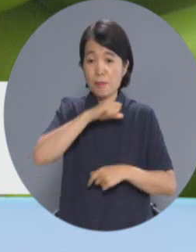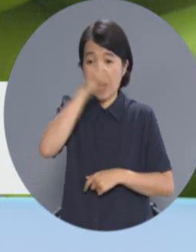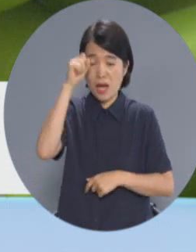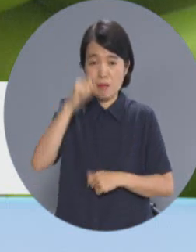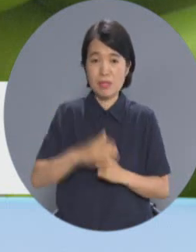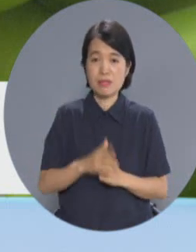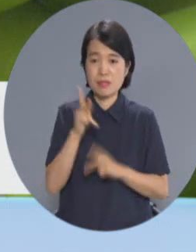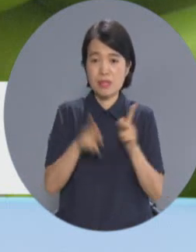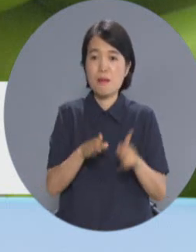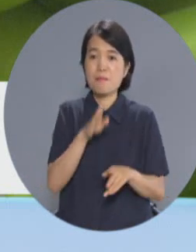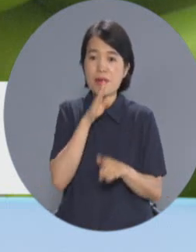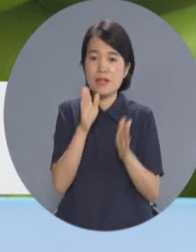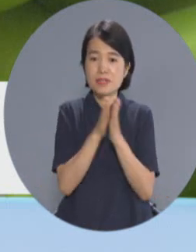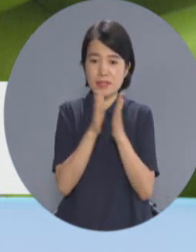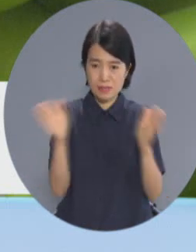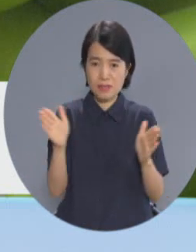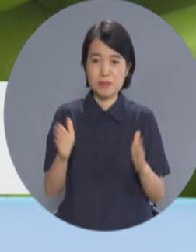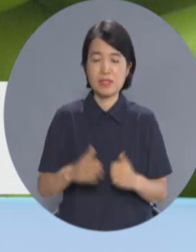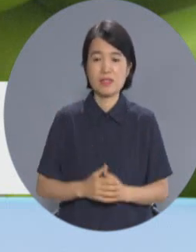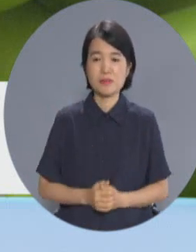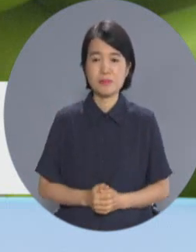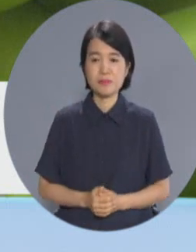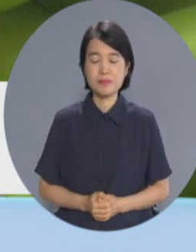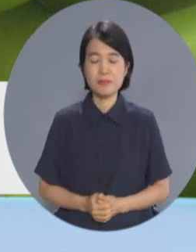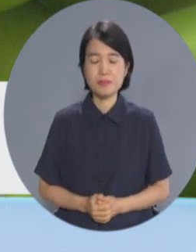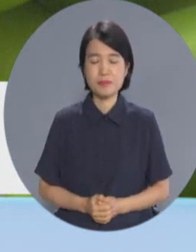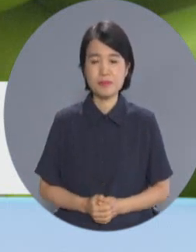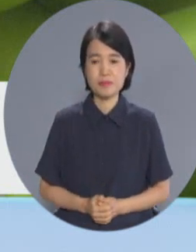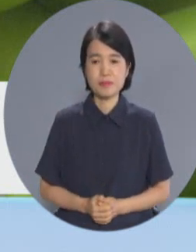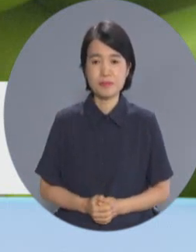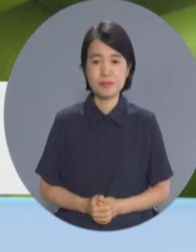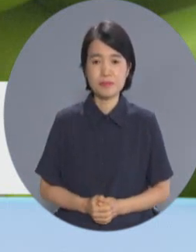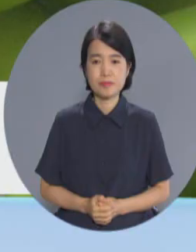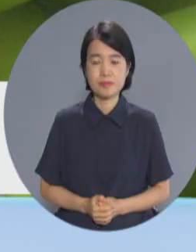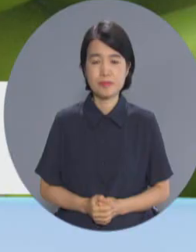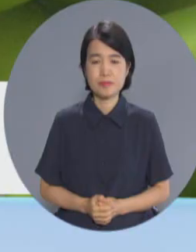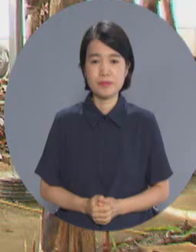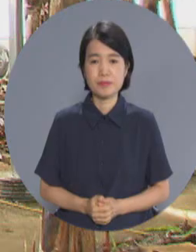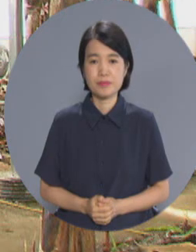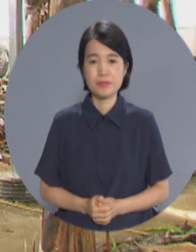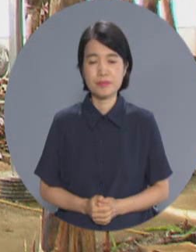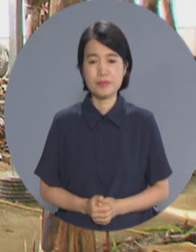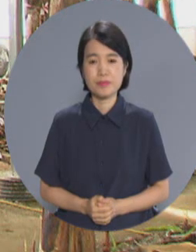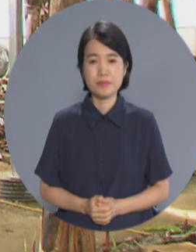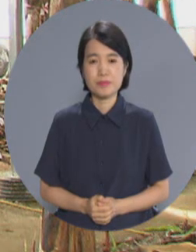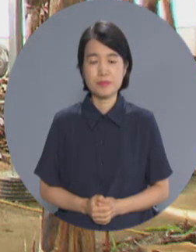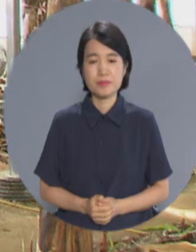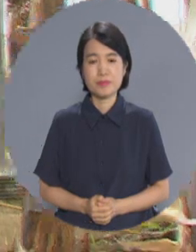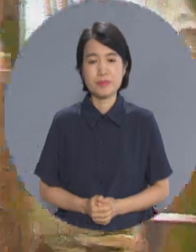통과하면서 사업이 본 궤도에 올랐습니다. 문현철 기자가 보도합니다.